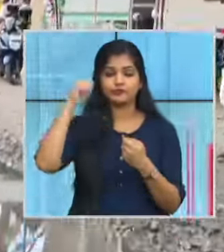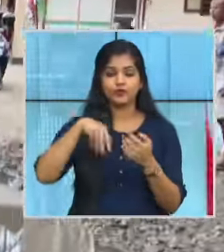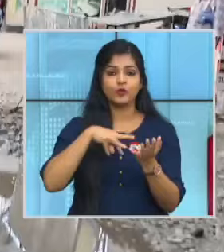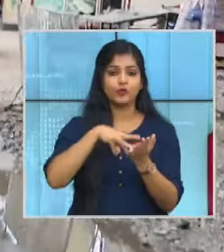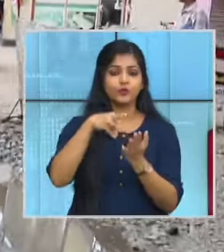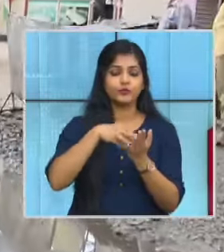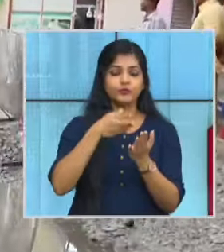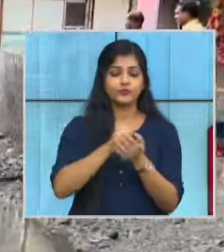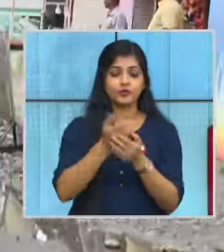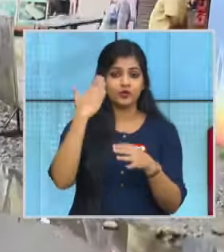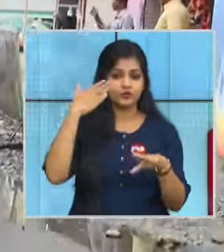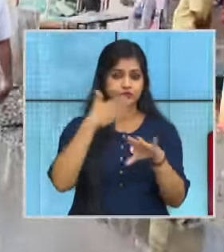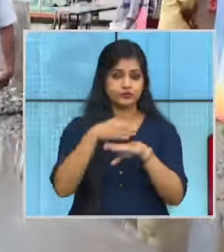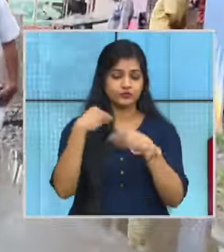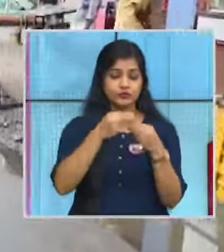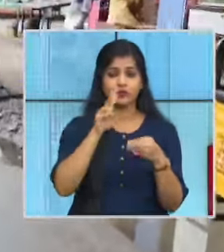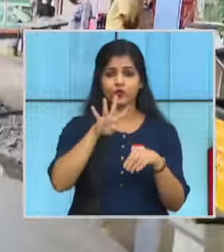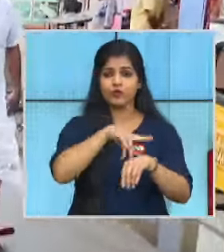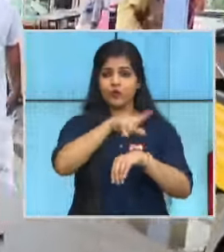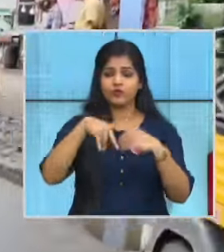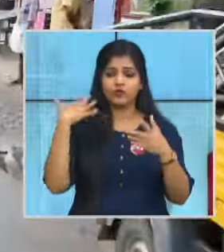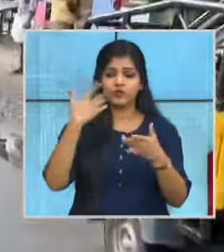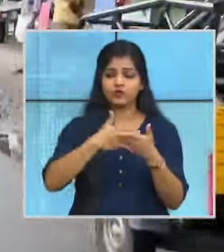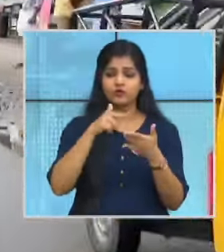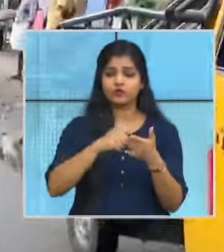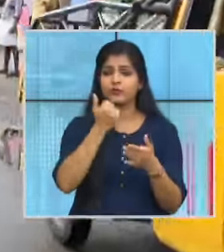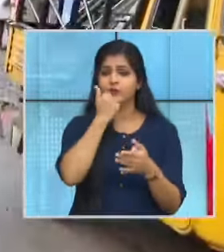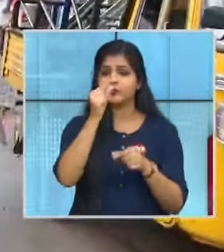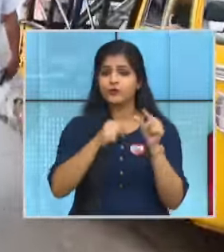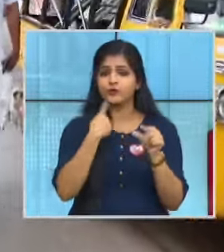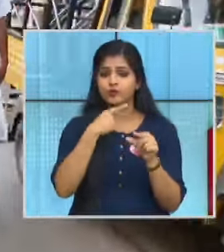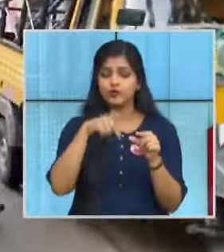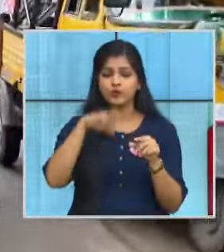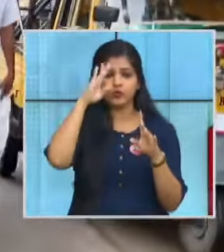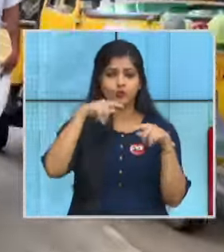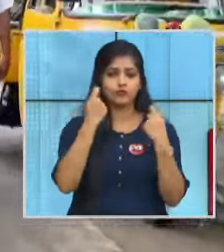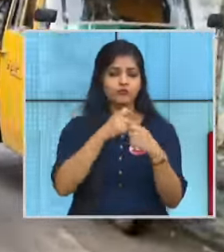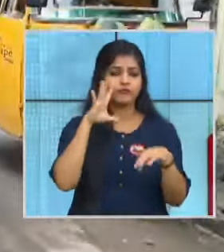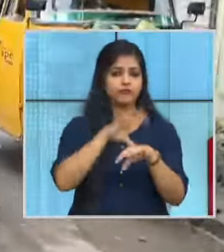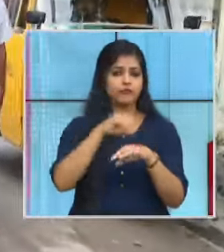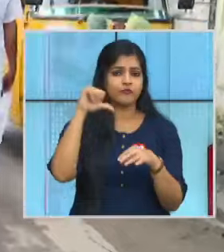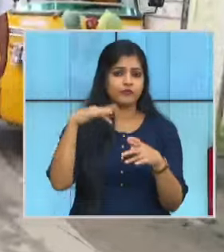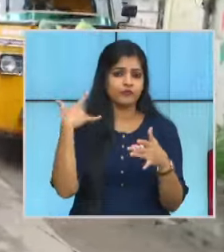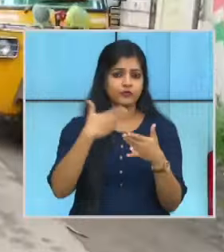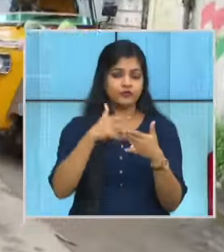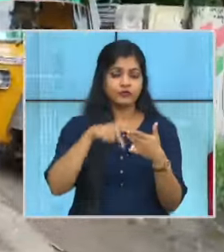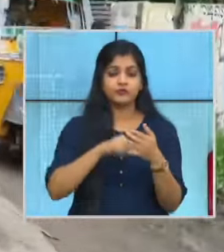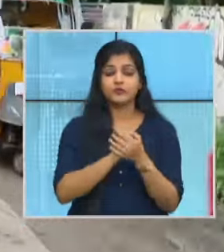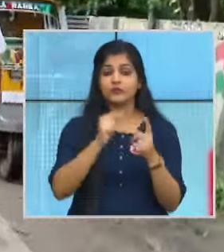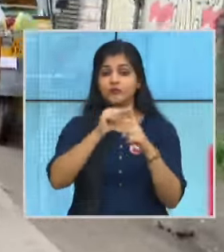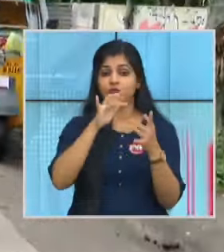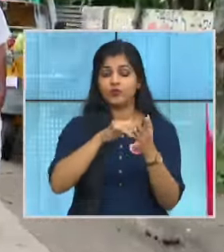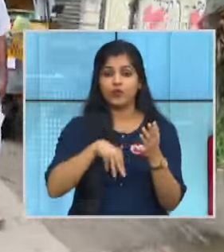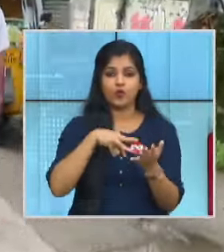തീർച്ചയായും അക്രമ സംഭവമുണ്ടായി 24 മണിക്കൂർ കഴിഞ്ഞിട്ടും പ്രതികളെ പോലീസിന് ഇതുവരെ കണ്ടെത്താൻ സാധിച്ചിട്ടില്ല. ഇതോടുകൂടിയാണ് പള്ളത്താംകുളങ്ങര